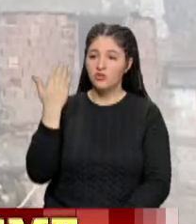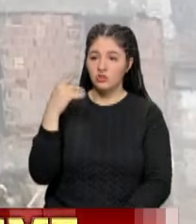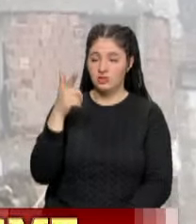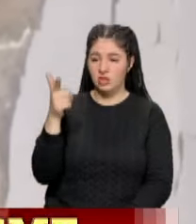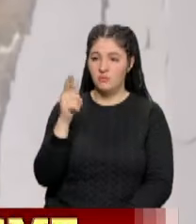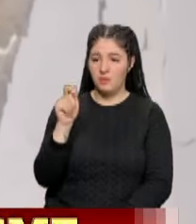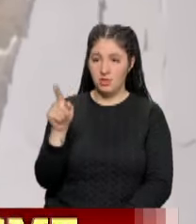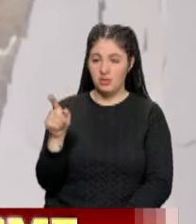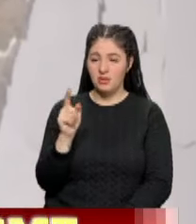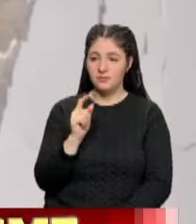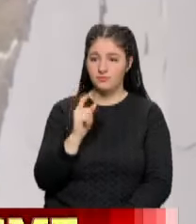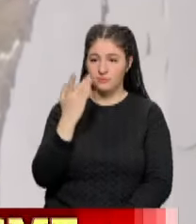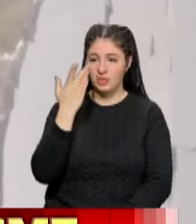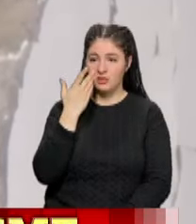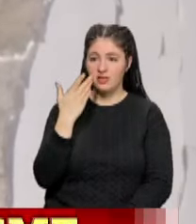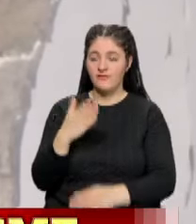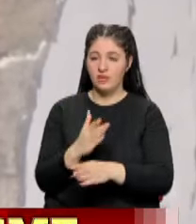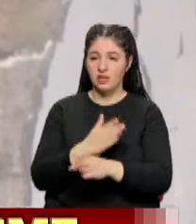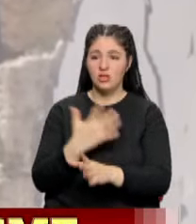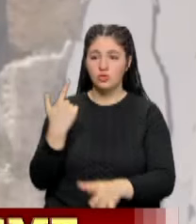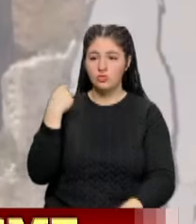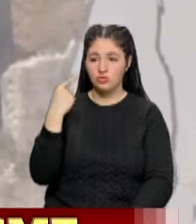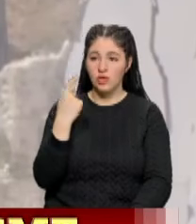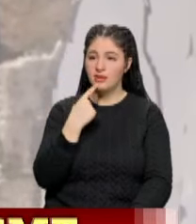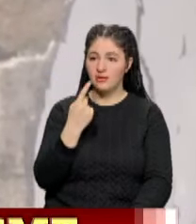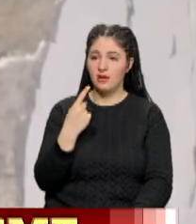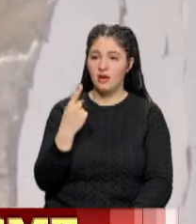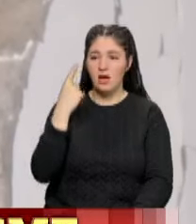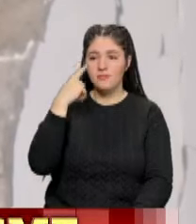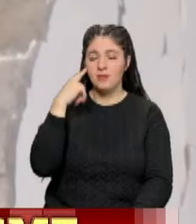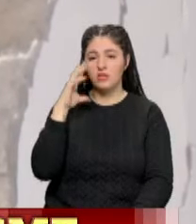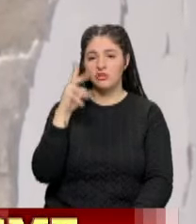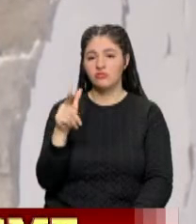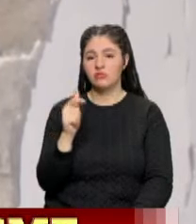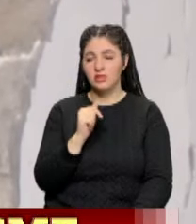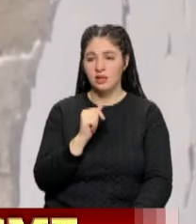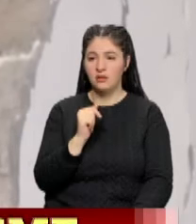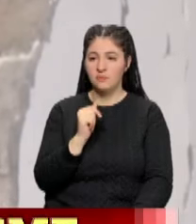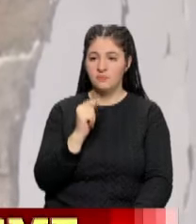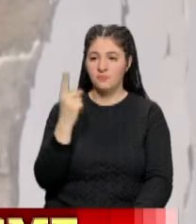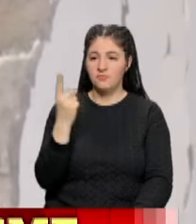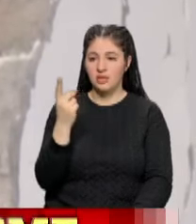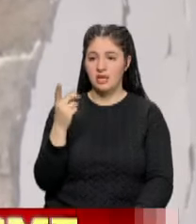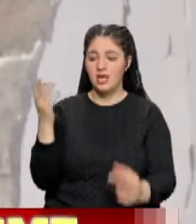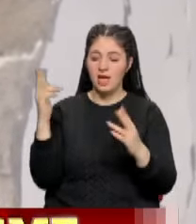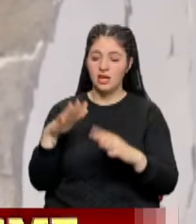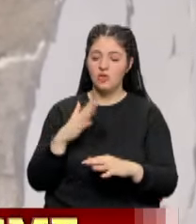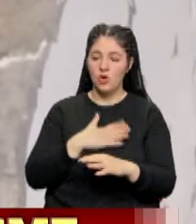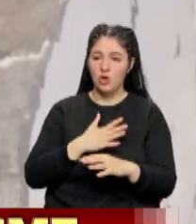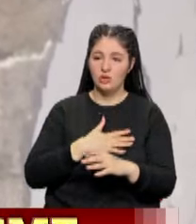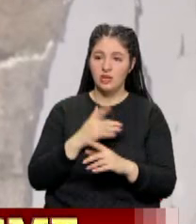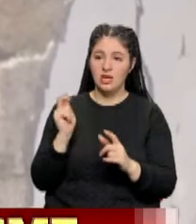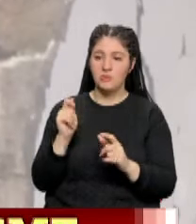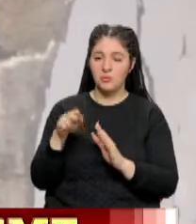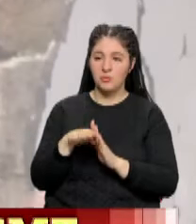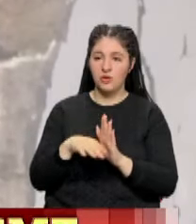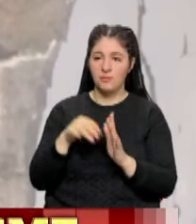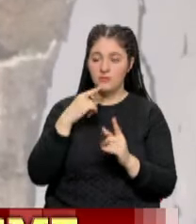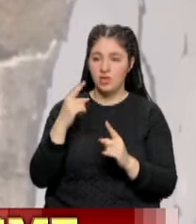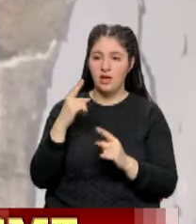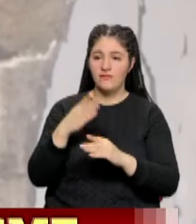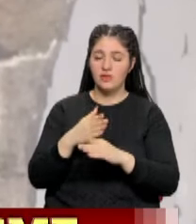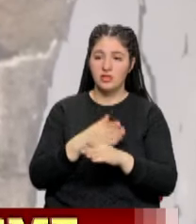çekim yaparken izleyen yurttaşlar ne düşünüyordur diye aklımdan geçerken hani bir enkazın önünde yapılıyordur program diye